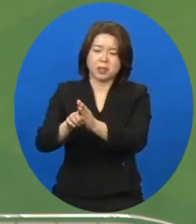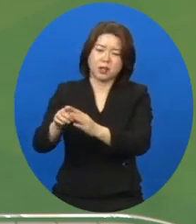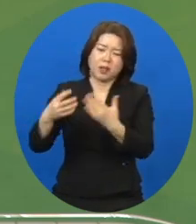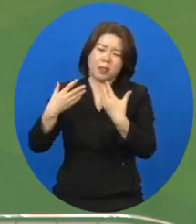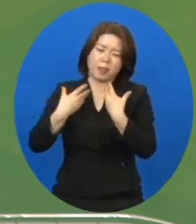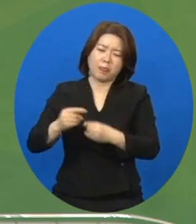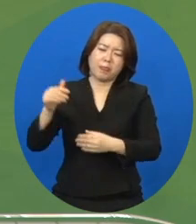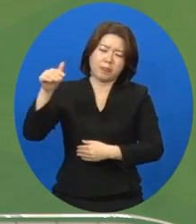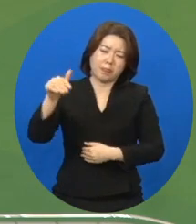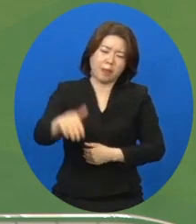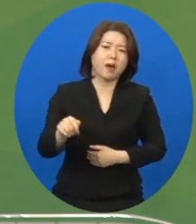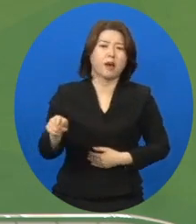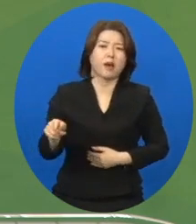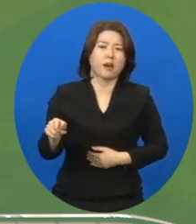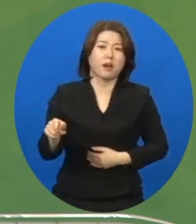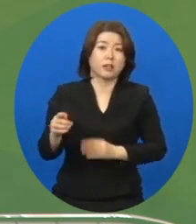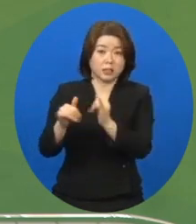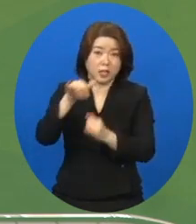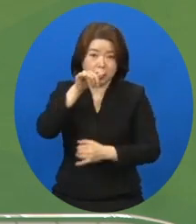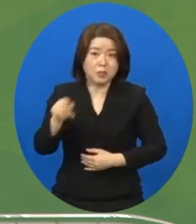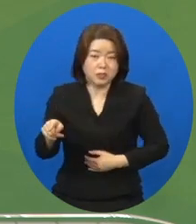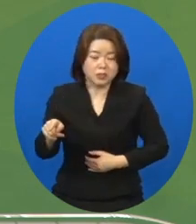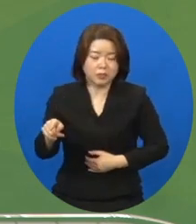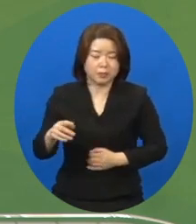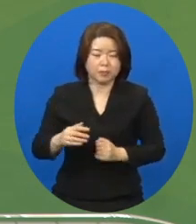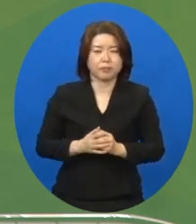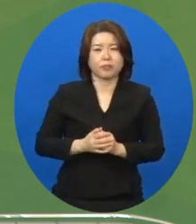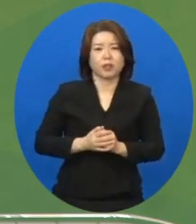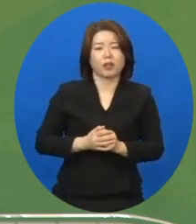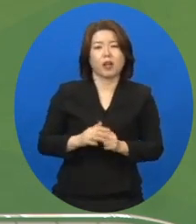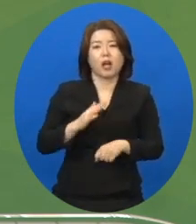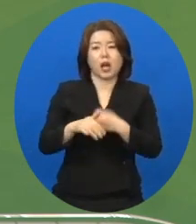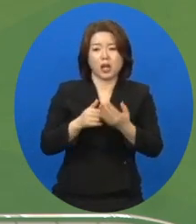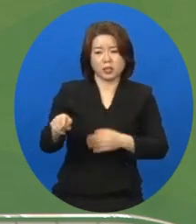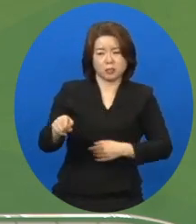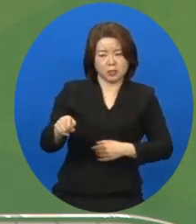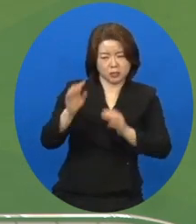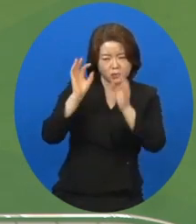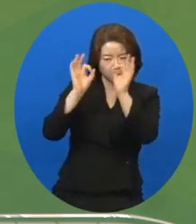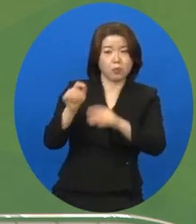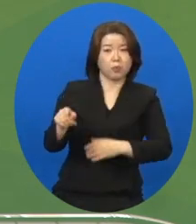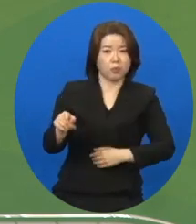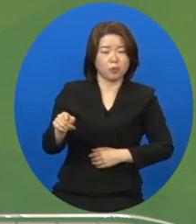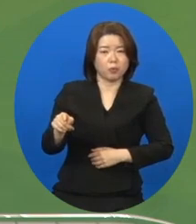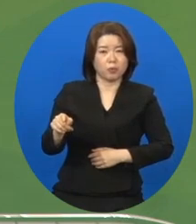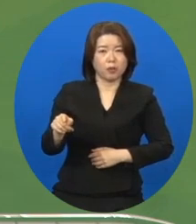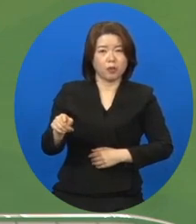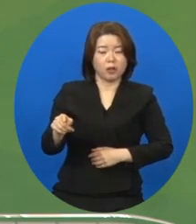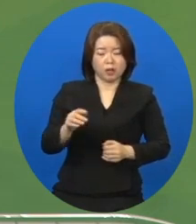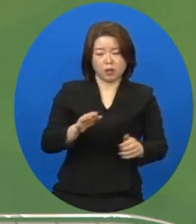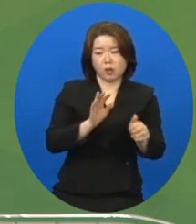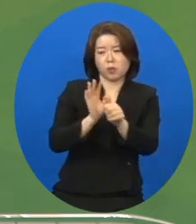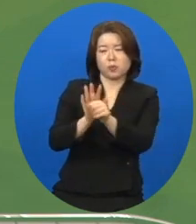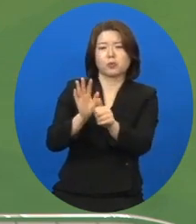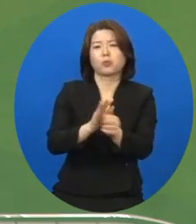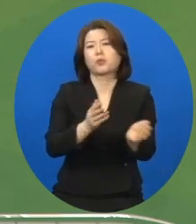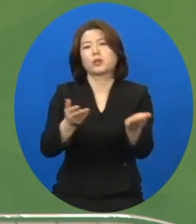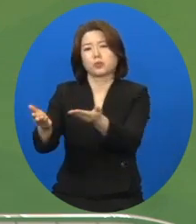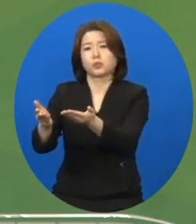상태에 빠져 있는 분. 그분을 보고 안 도와줄 수가